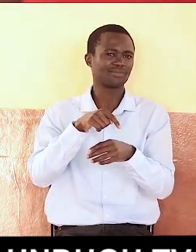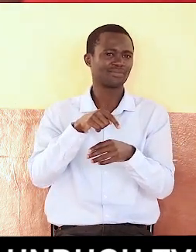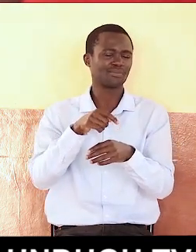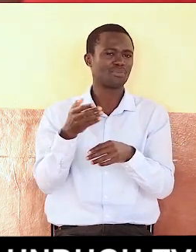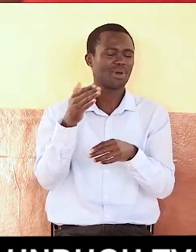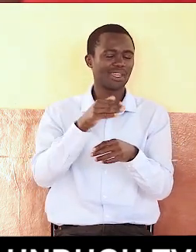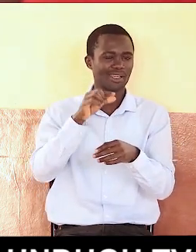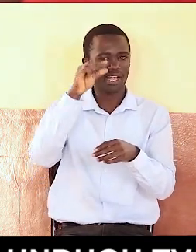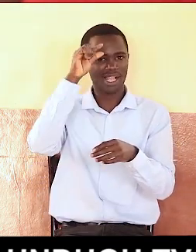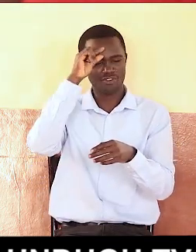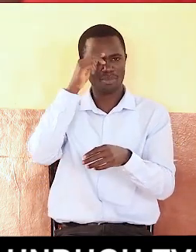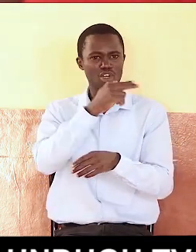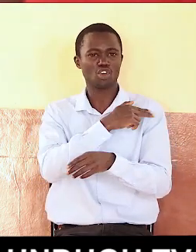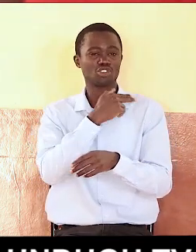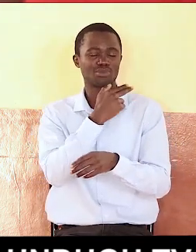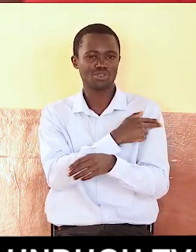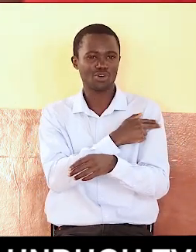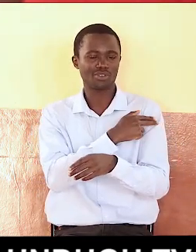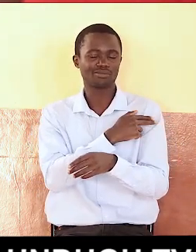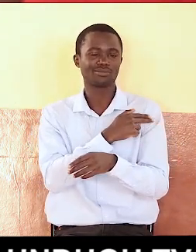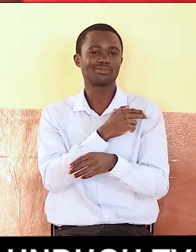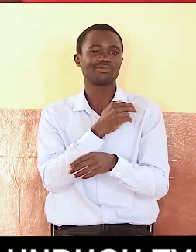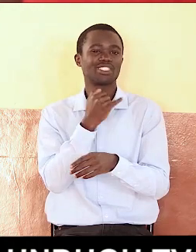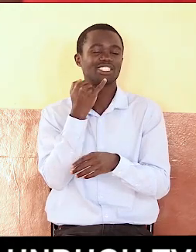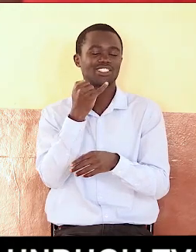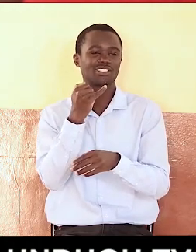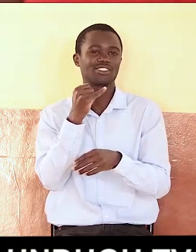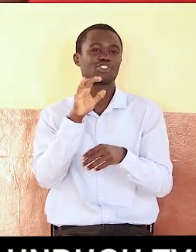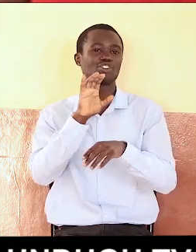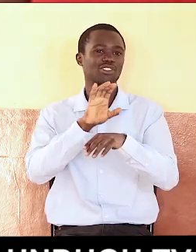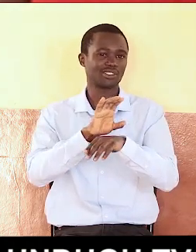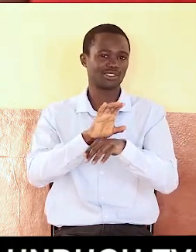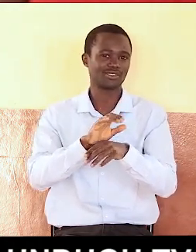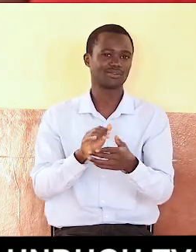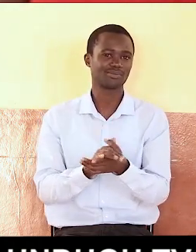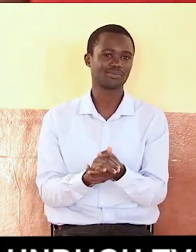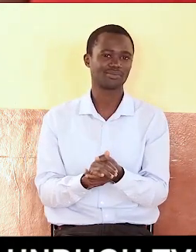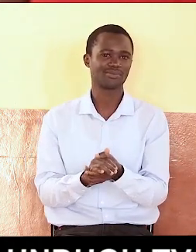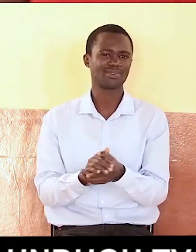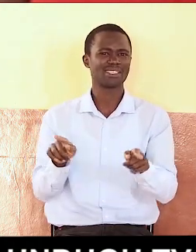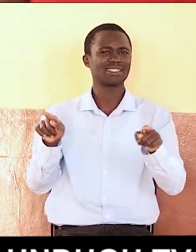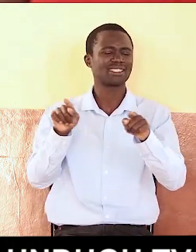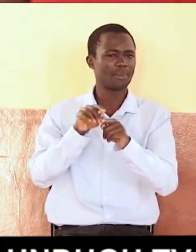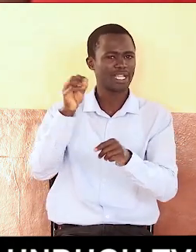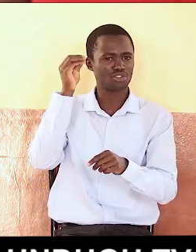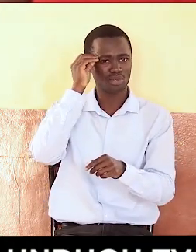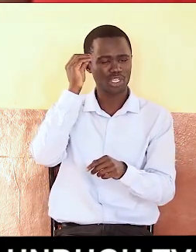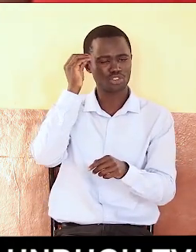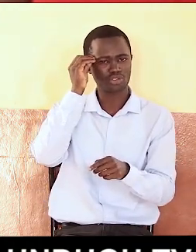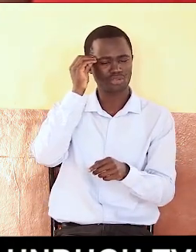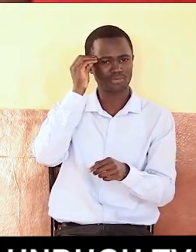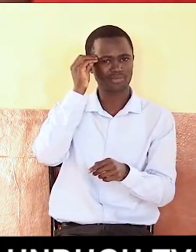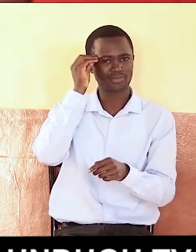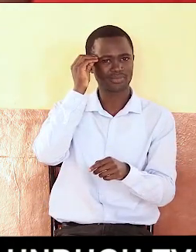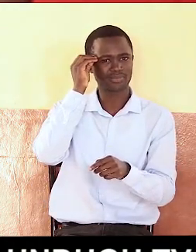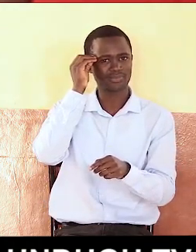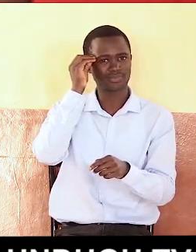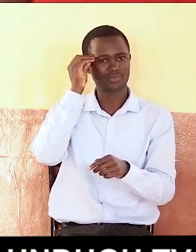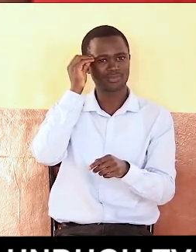serikali huko ni kanisa. Kama ni habari ya elimu, education